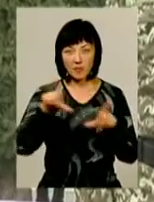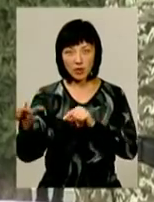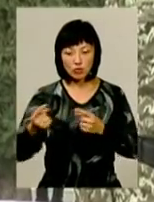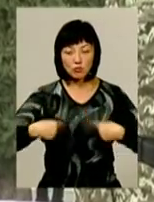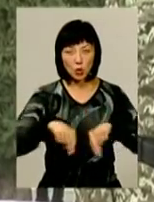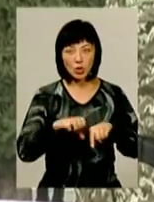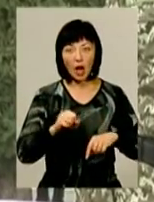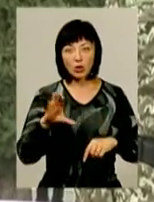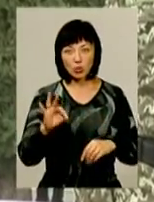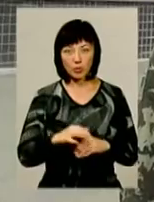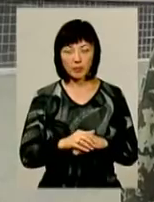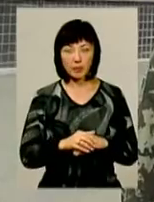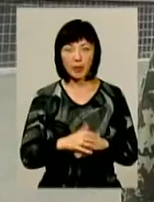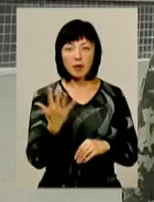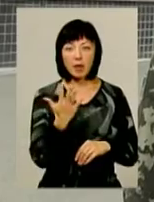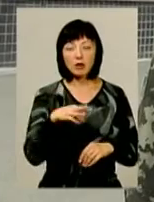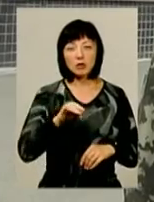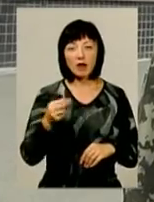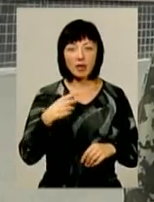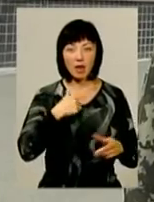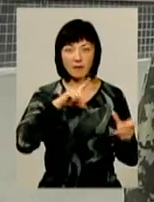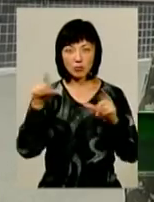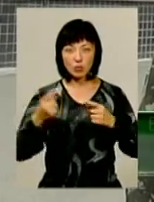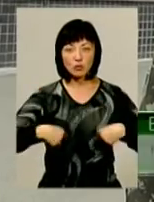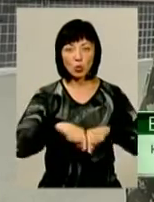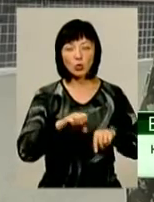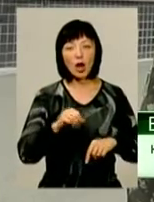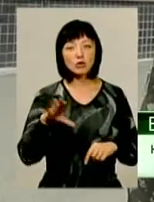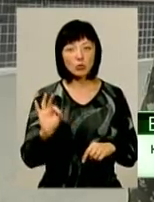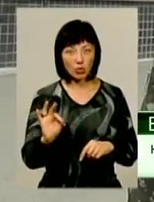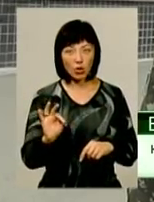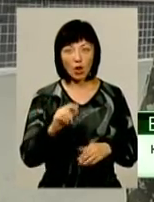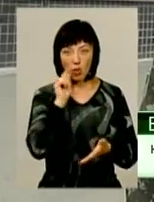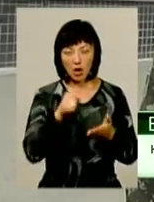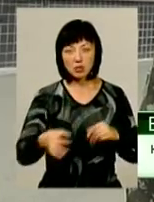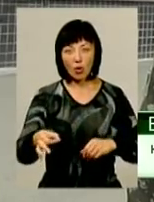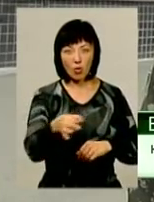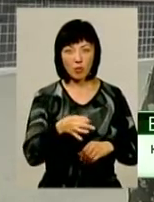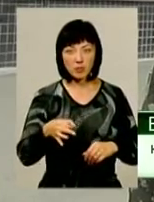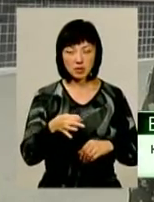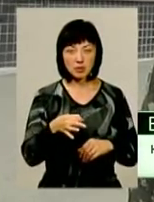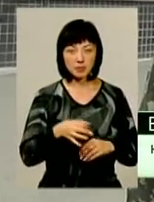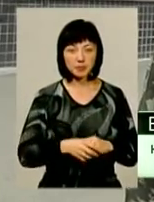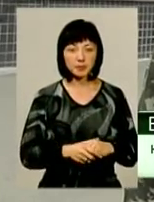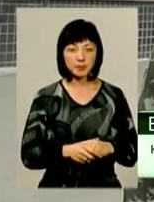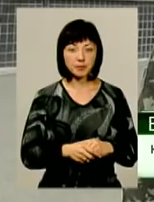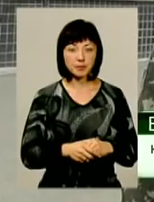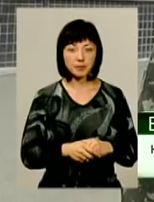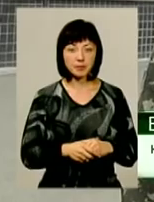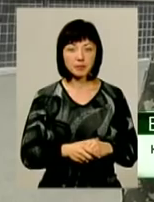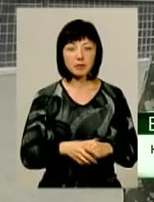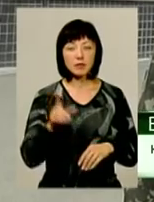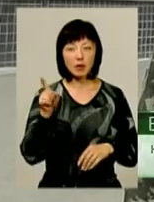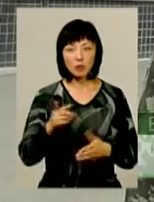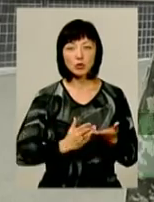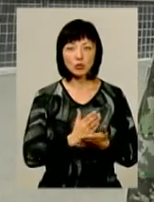зону АТО. 5 травня я відбув зону антитерористичної операції в Луганську область, Красноталівка. Проходив